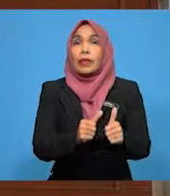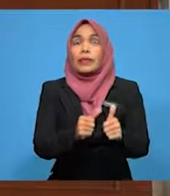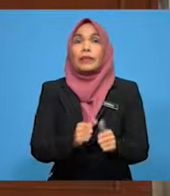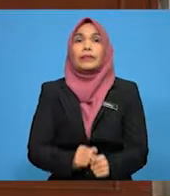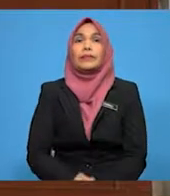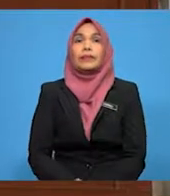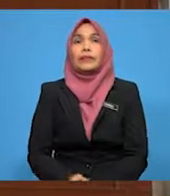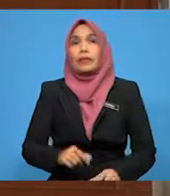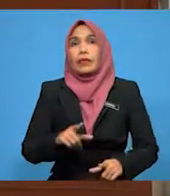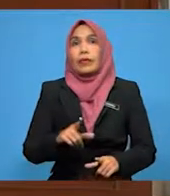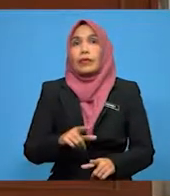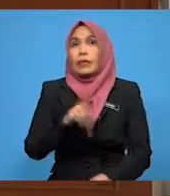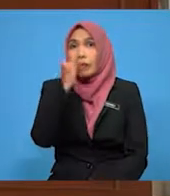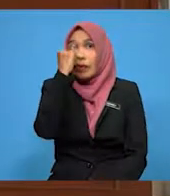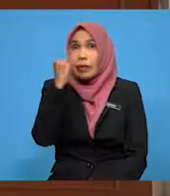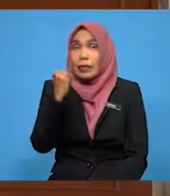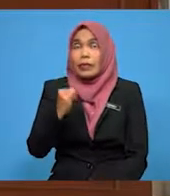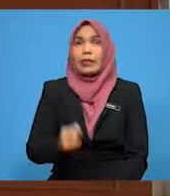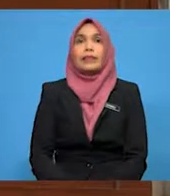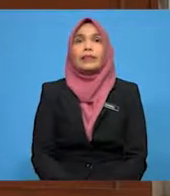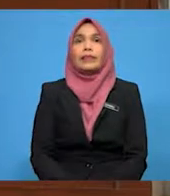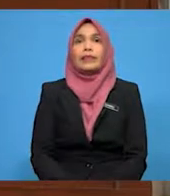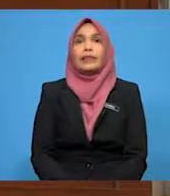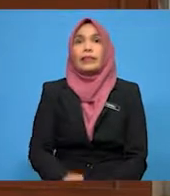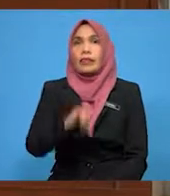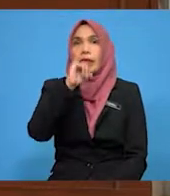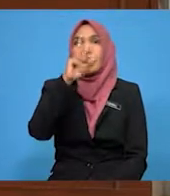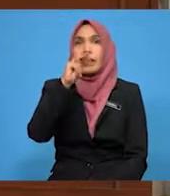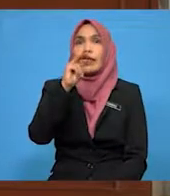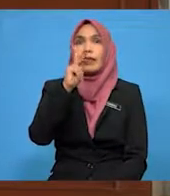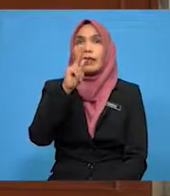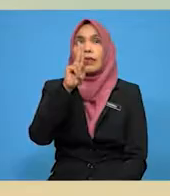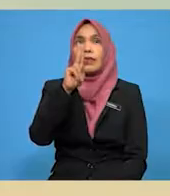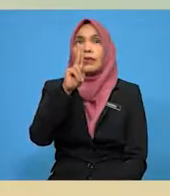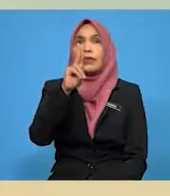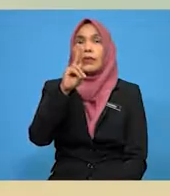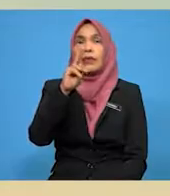Berikut merupakan lakaran kasar inkubator dari pandangan hadapan.